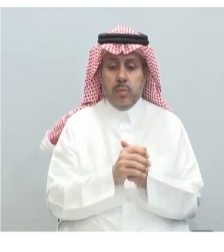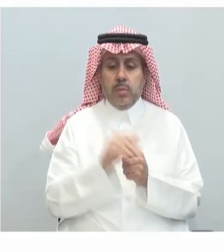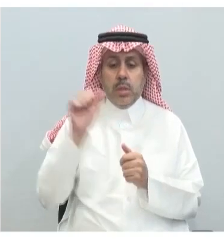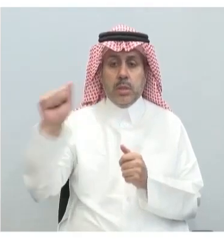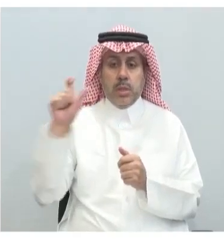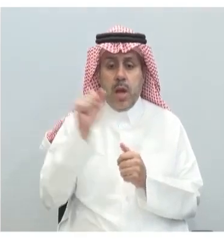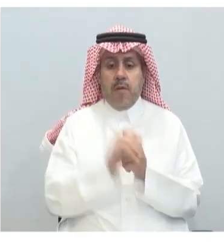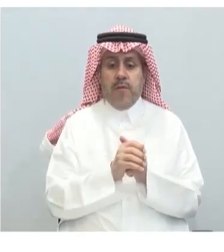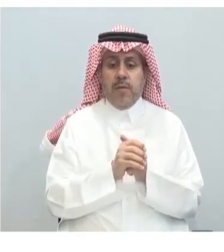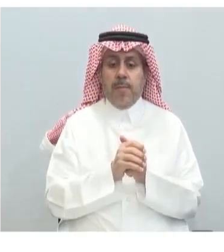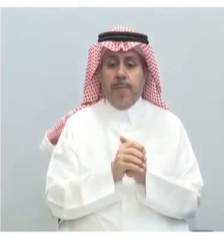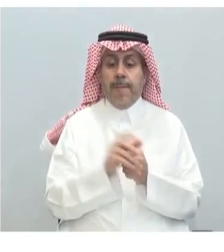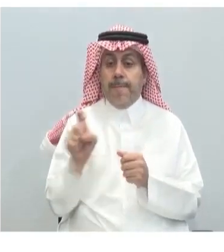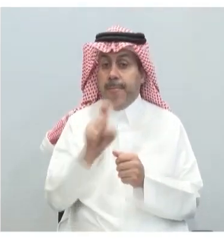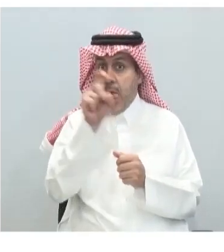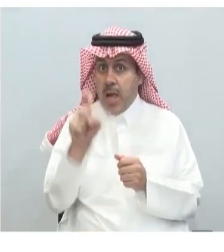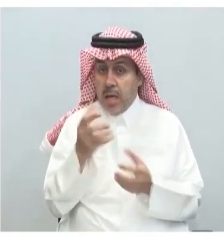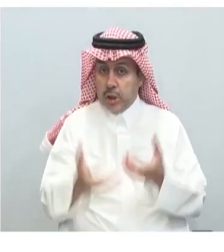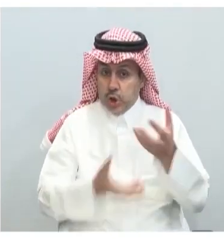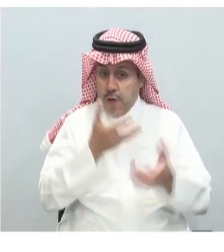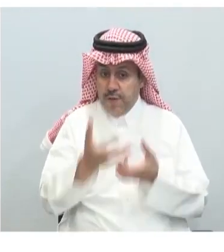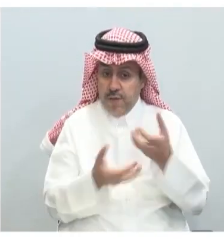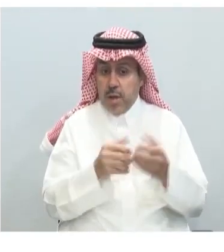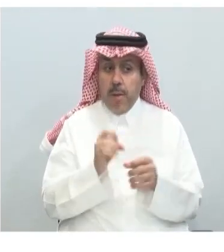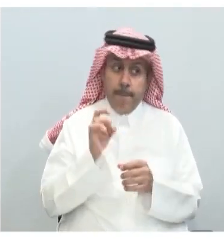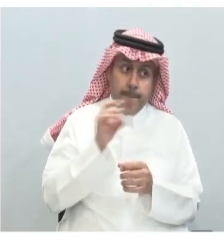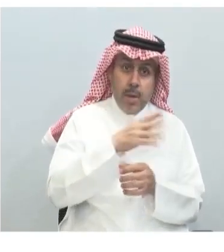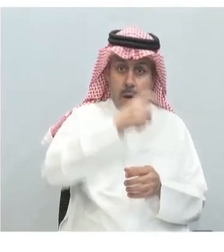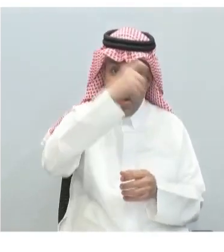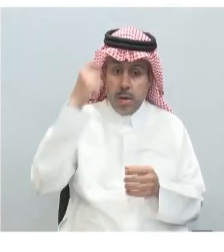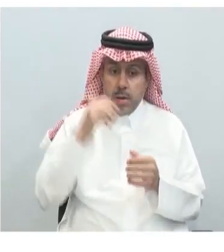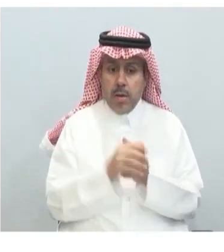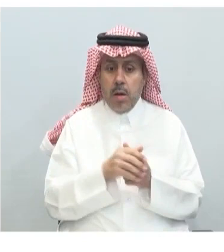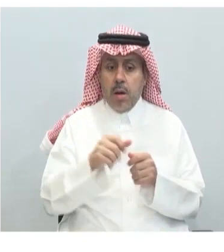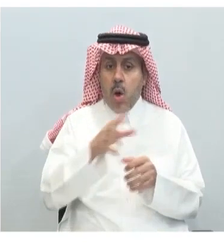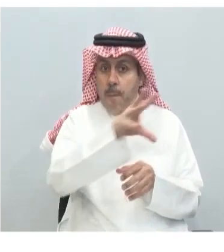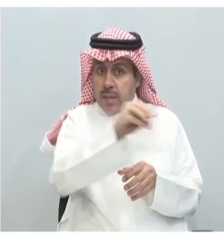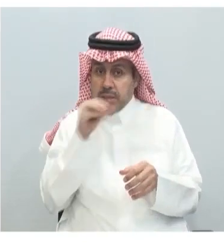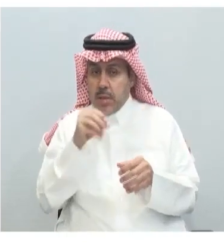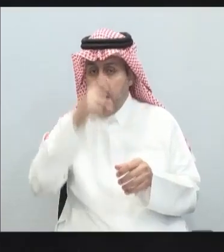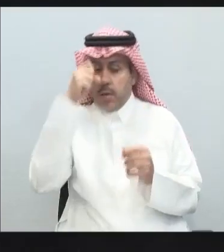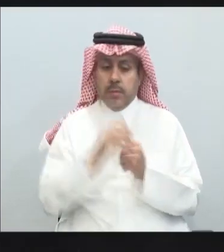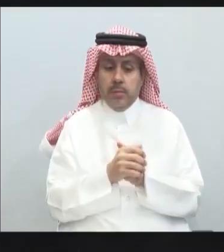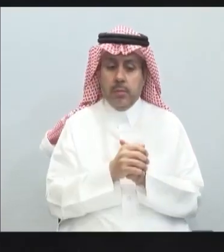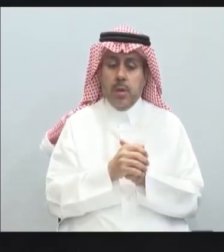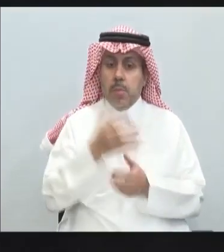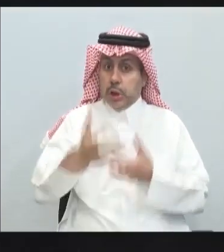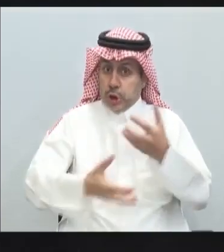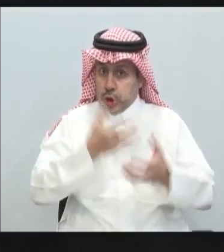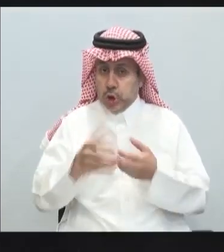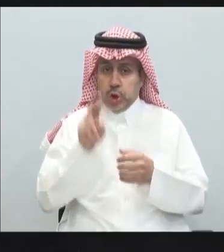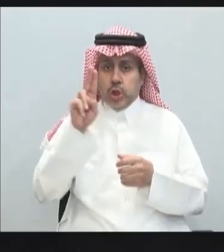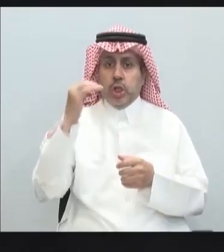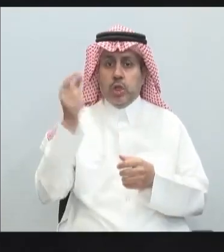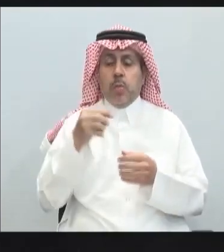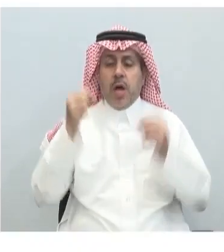التحليل والاستنتاج الان صنف هل التفاعل طارد للحراره او ماص للحراره وكيف عرفت ذلك طبعا من خلال التجربه ستعرف